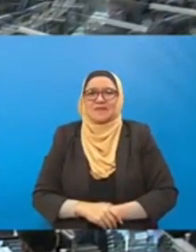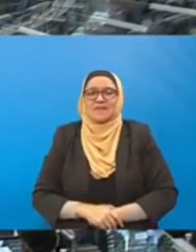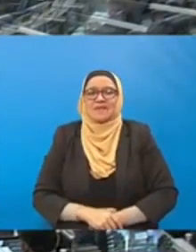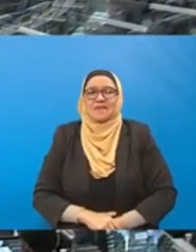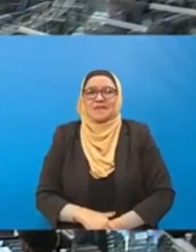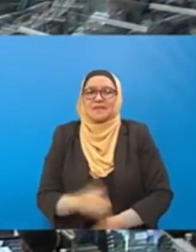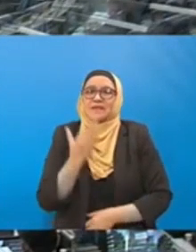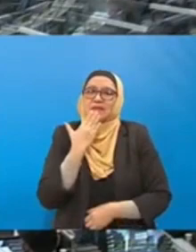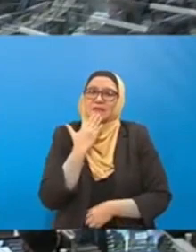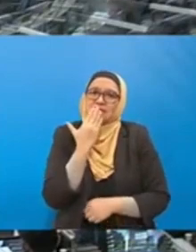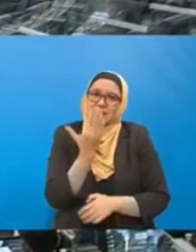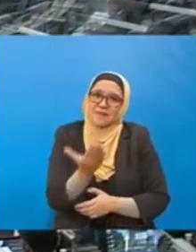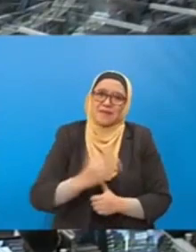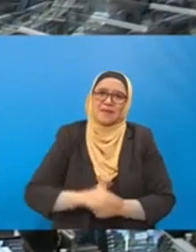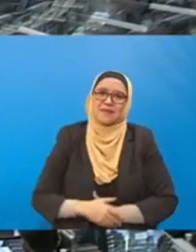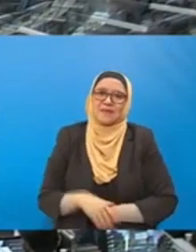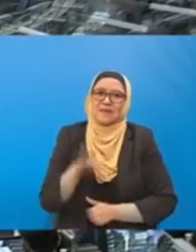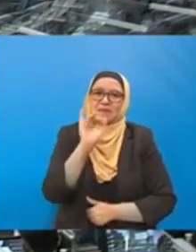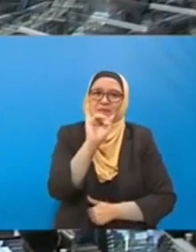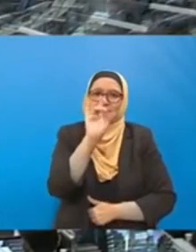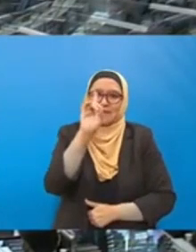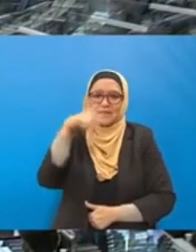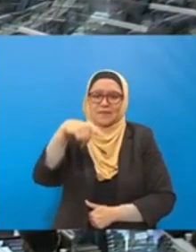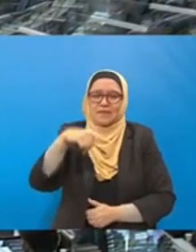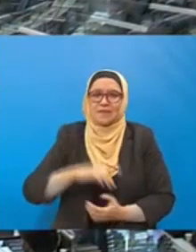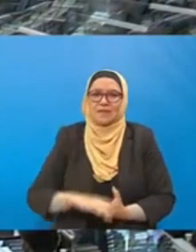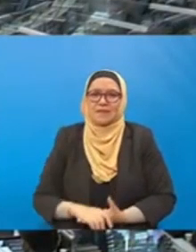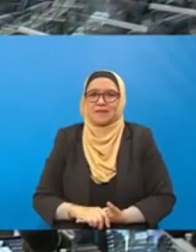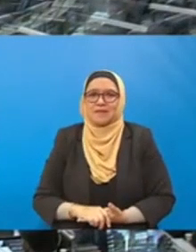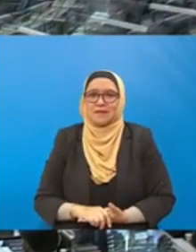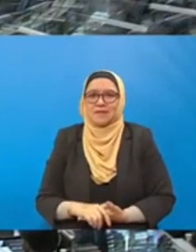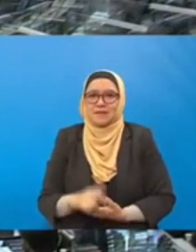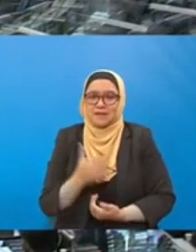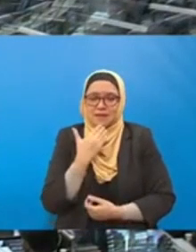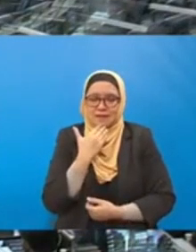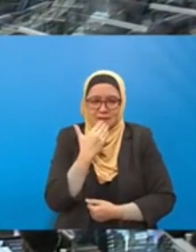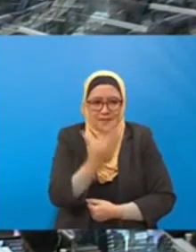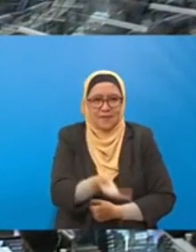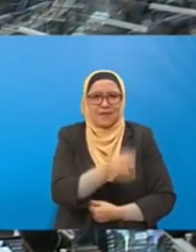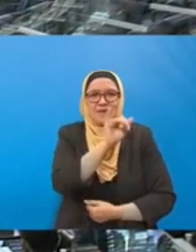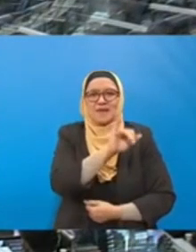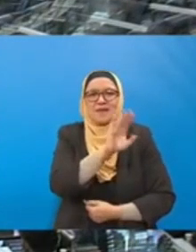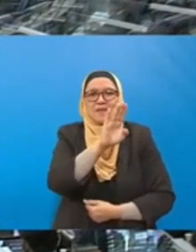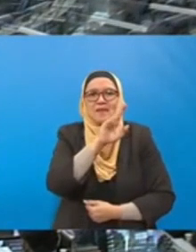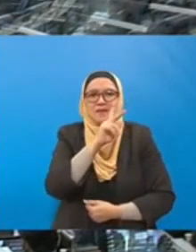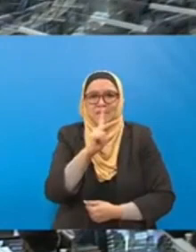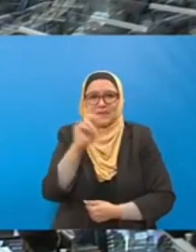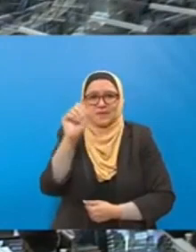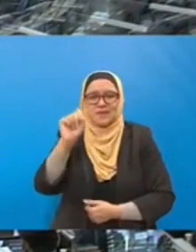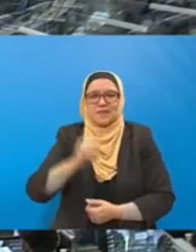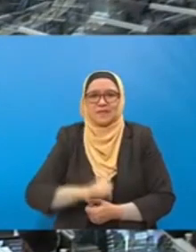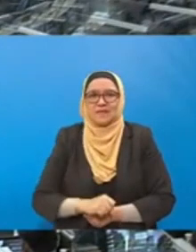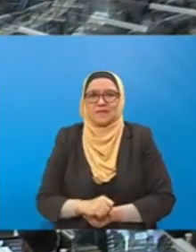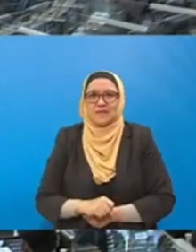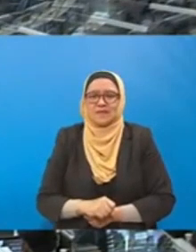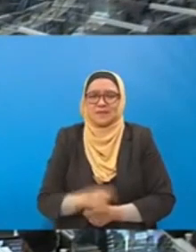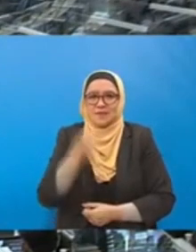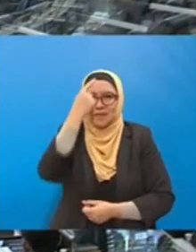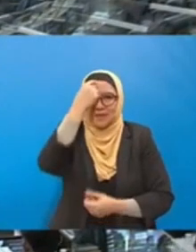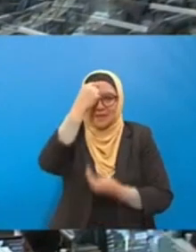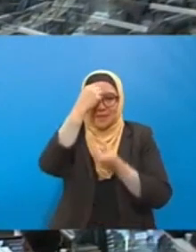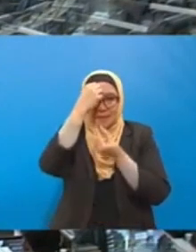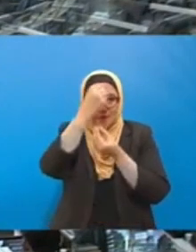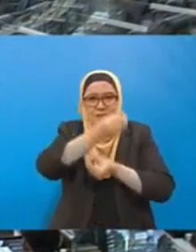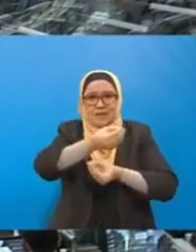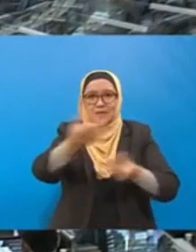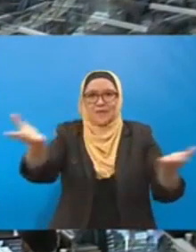kepada Yang Dipertua dan terima kasih kepada Yang Berhormat Kota Semerahan. Untuk makluman